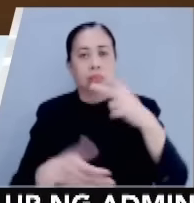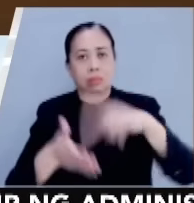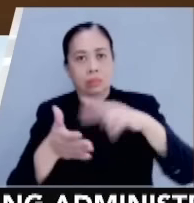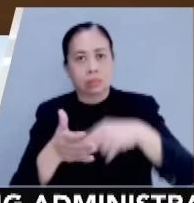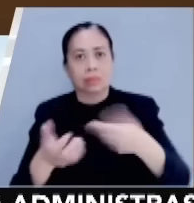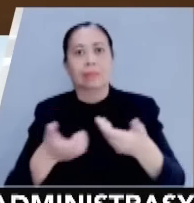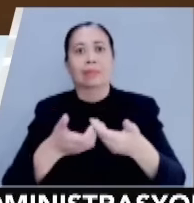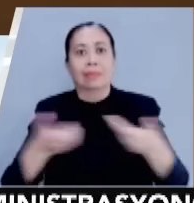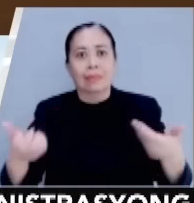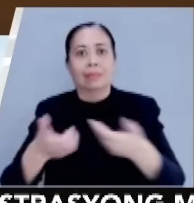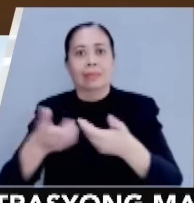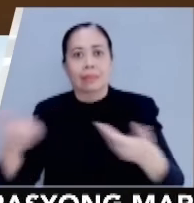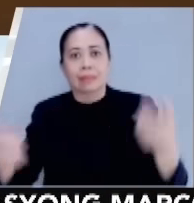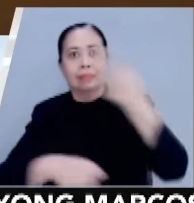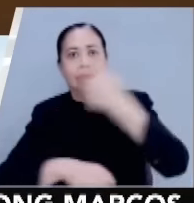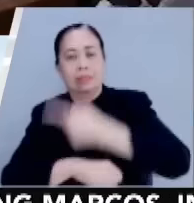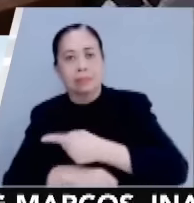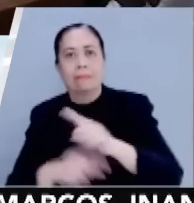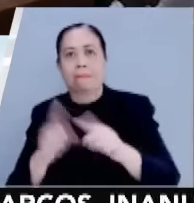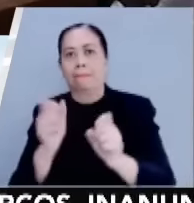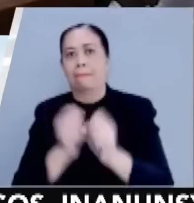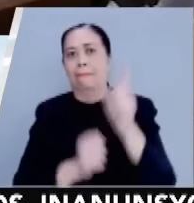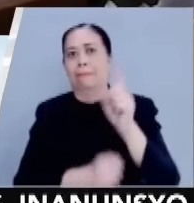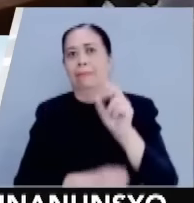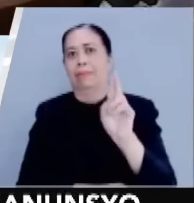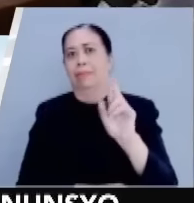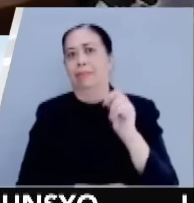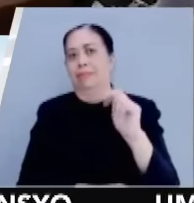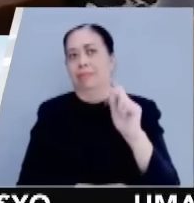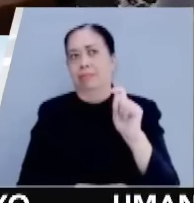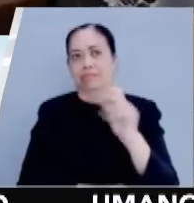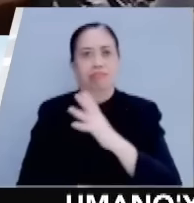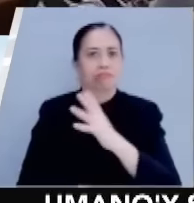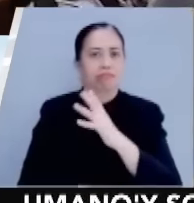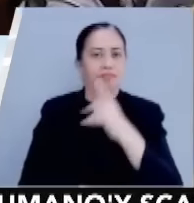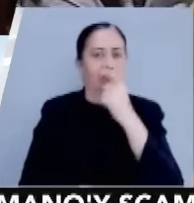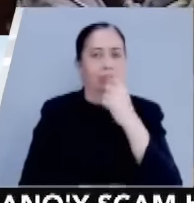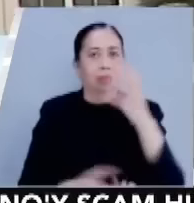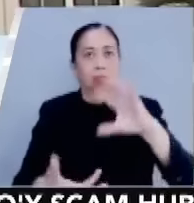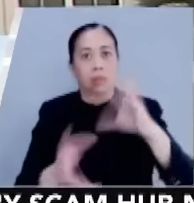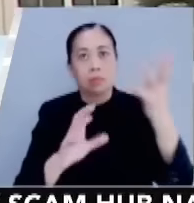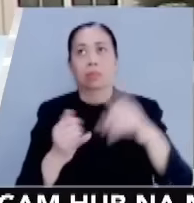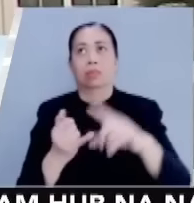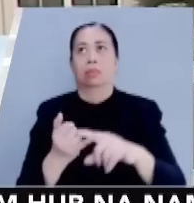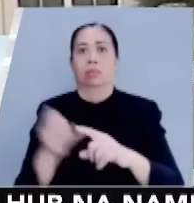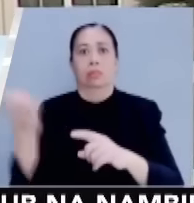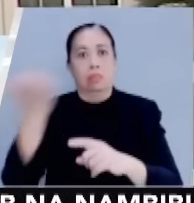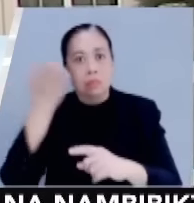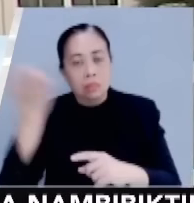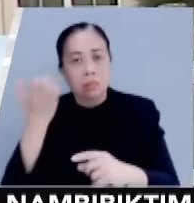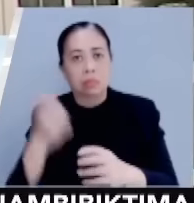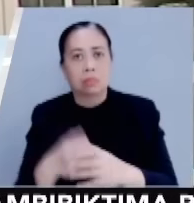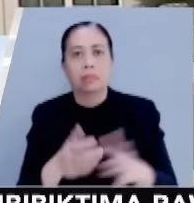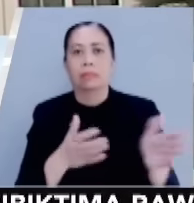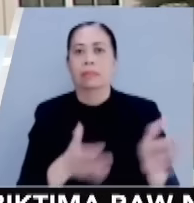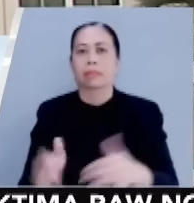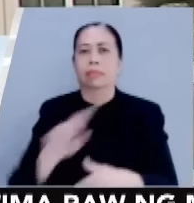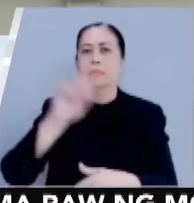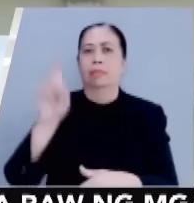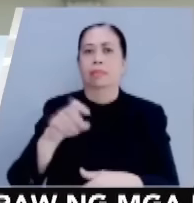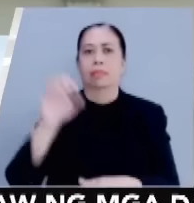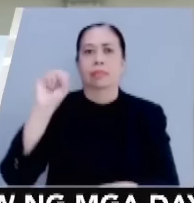araw, maliban na lang kung certified urgent ng Pangulo dahil may kalamidad o emergency. Balak nilang questionin sa Korte Suprema